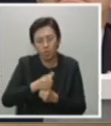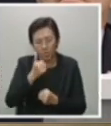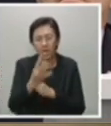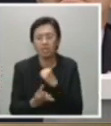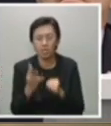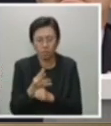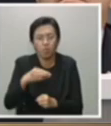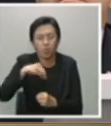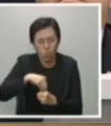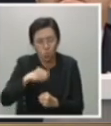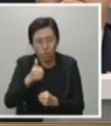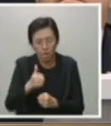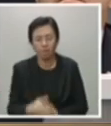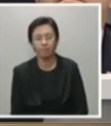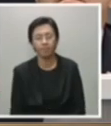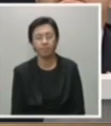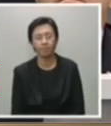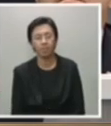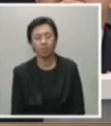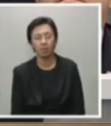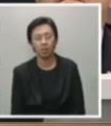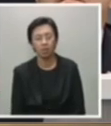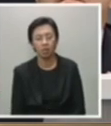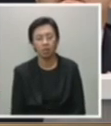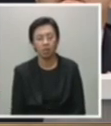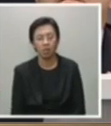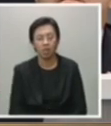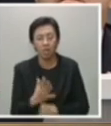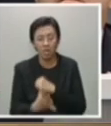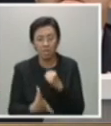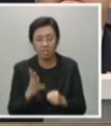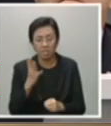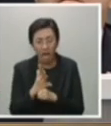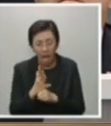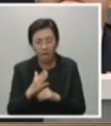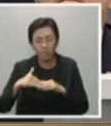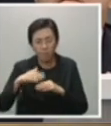ได้อยู่ได้แต่นานกว่า5ปี